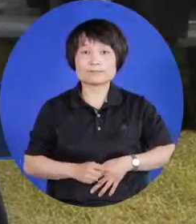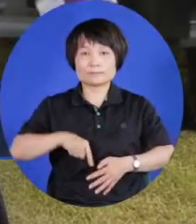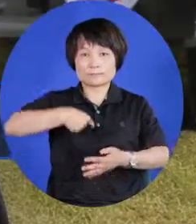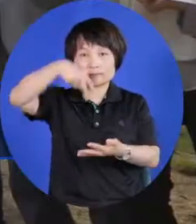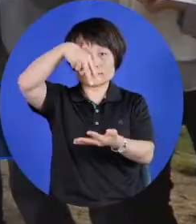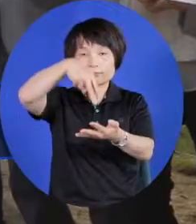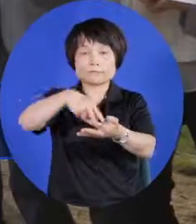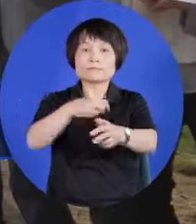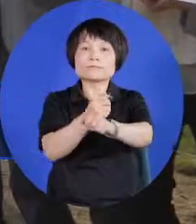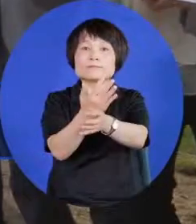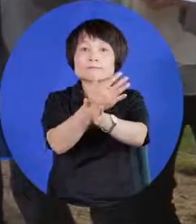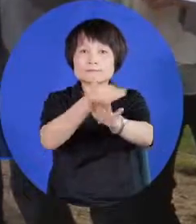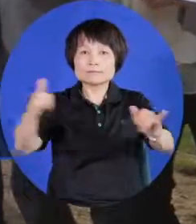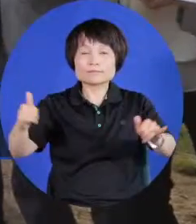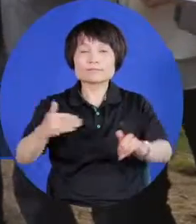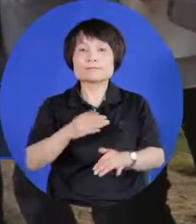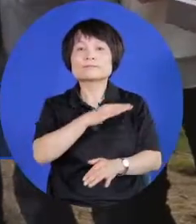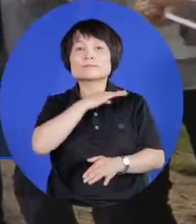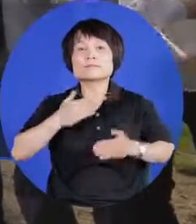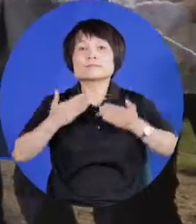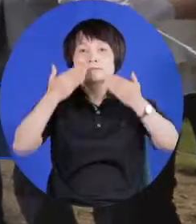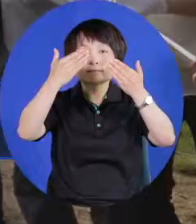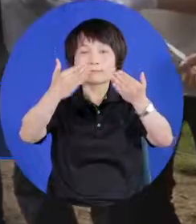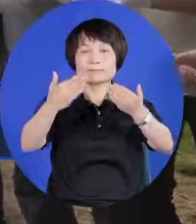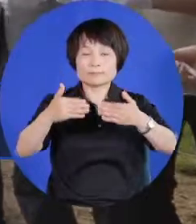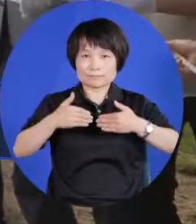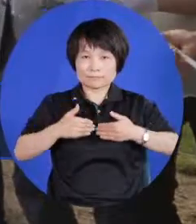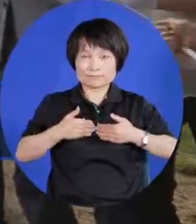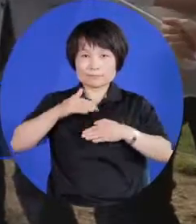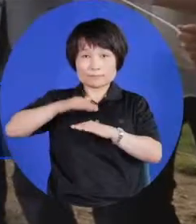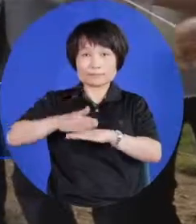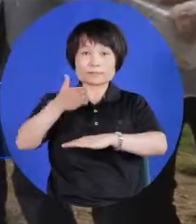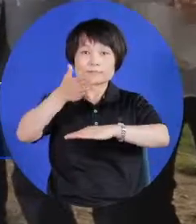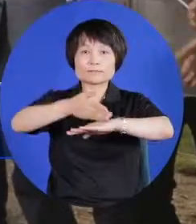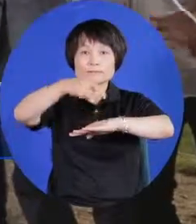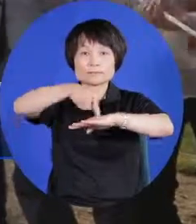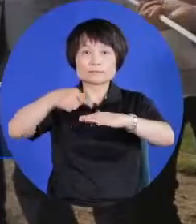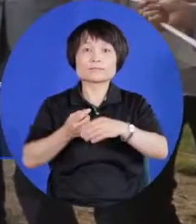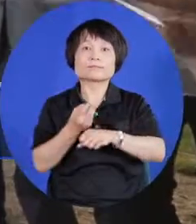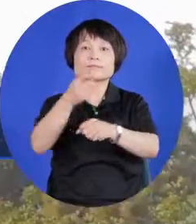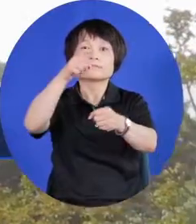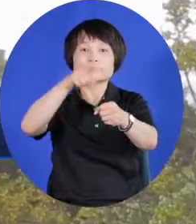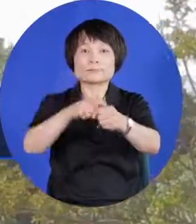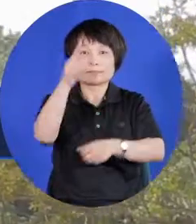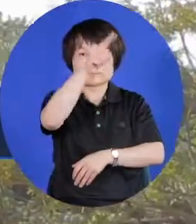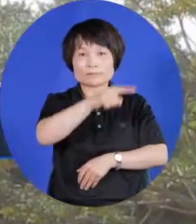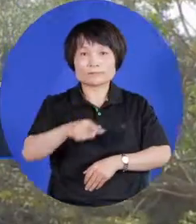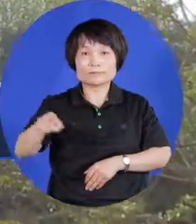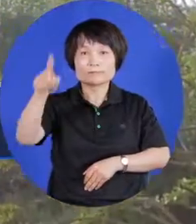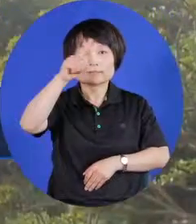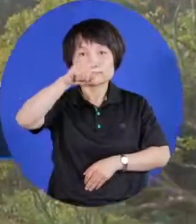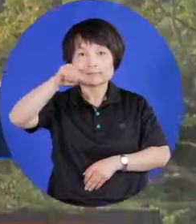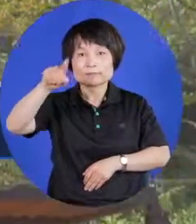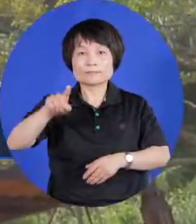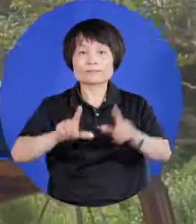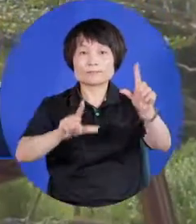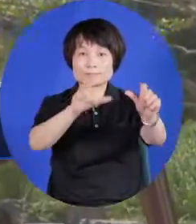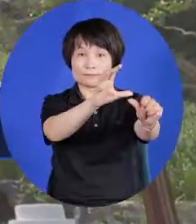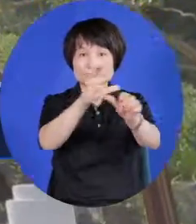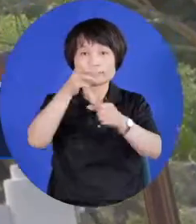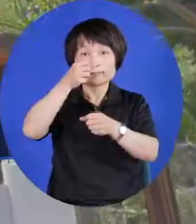지역 독립운동가의 희생을 가슴에 새기고 감사의 마음을 전달하기 위해 태극 모양을